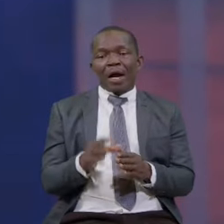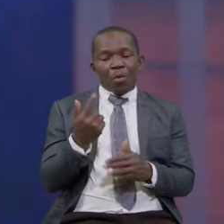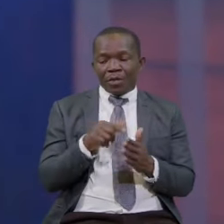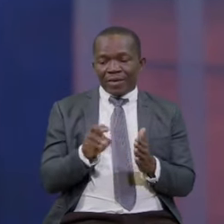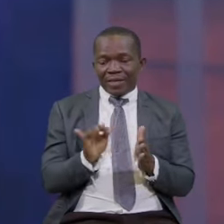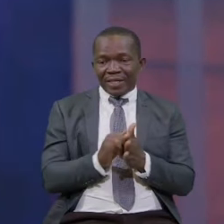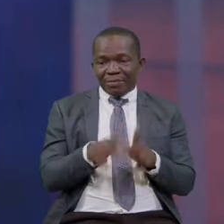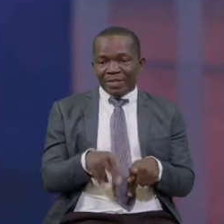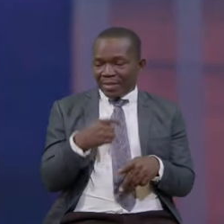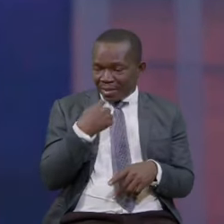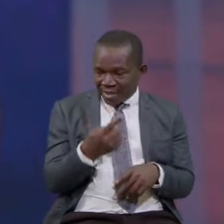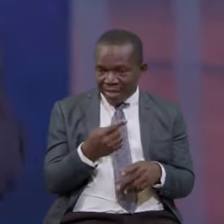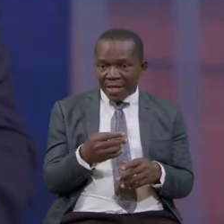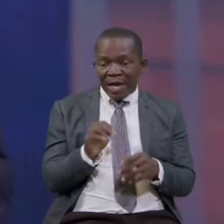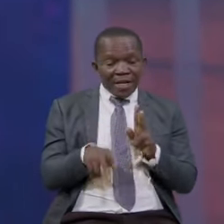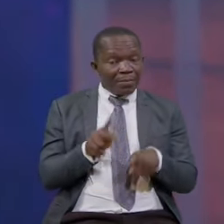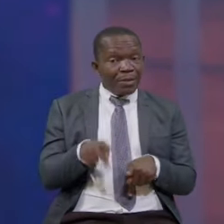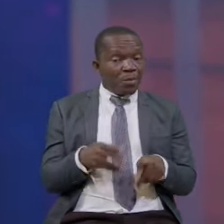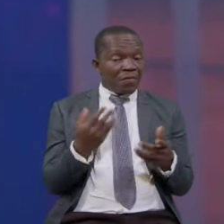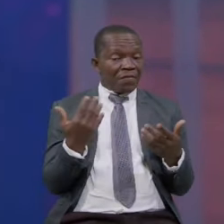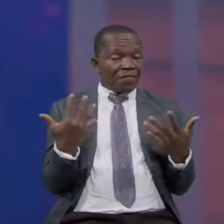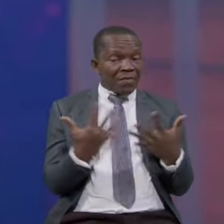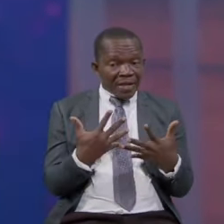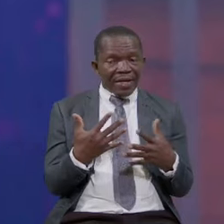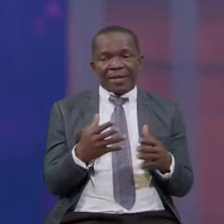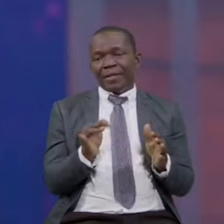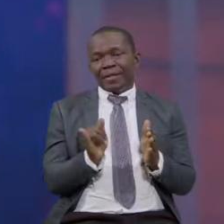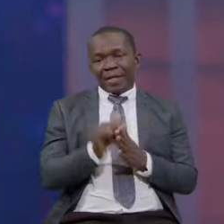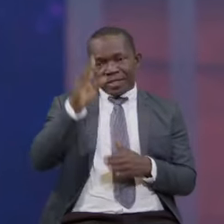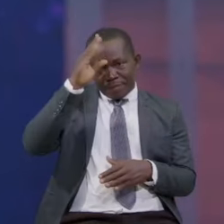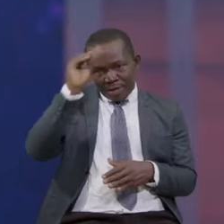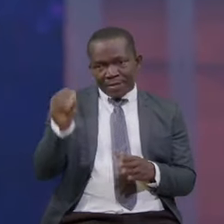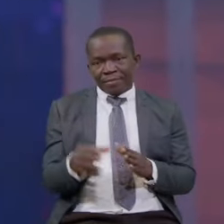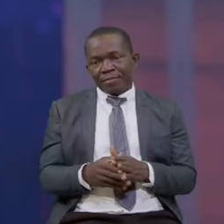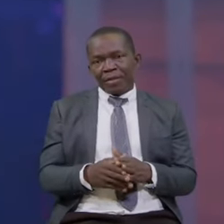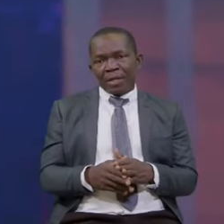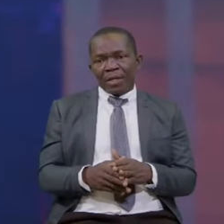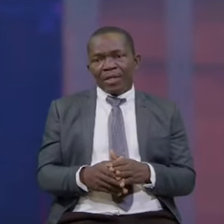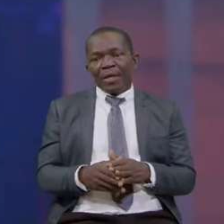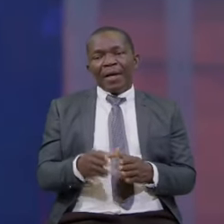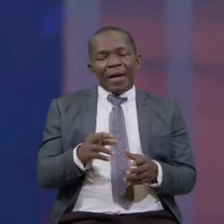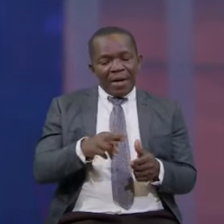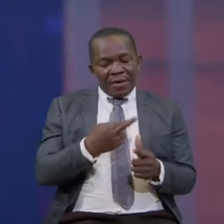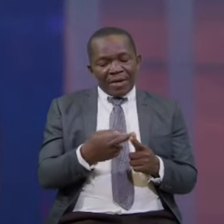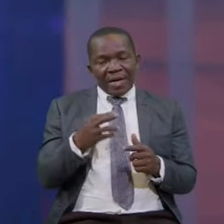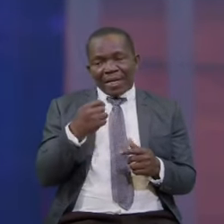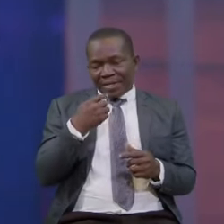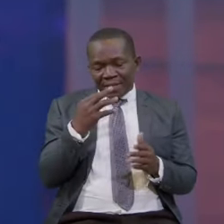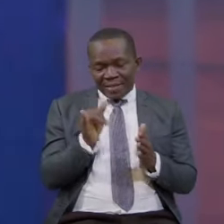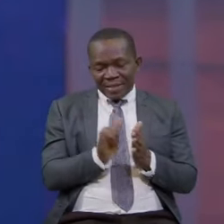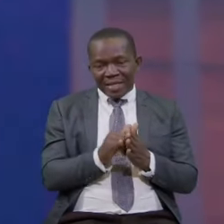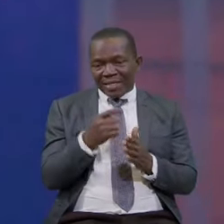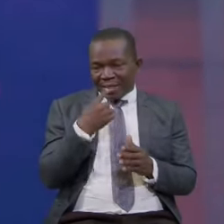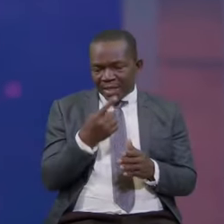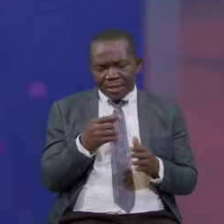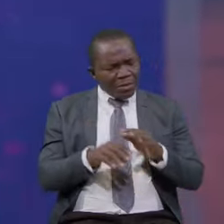oh les gens on peur de lui ils ne disent pas ne fais pas ça parce que la grâce de Christ nous nous empêche de faire ça